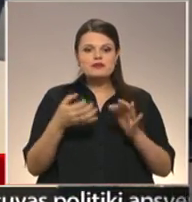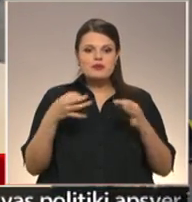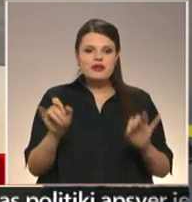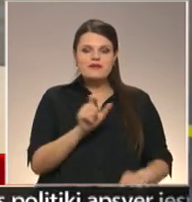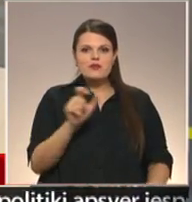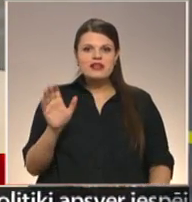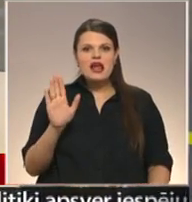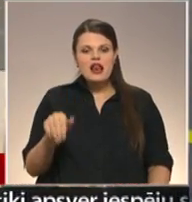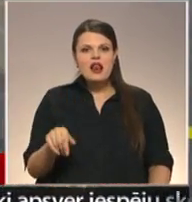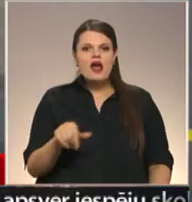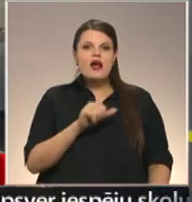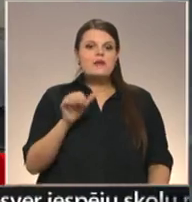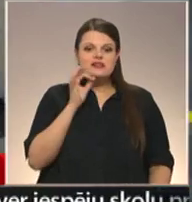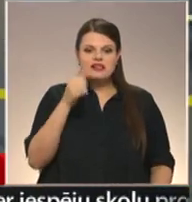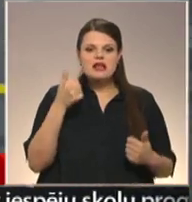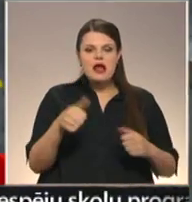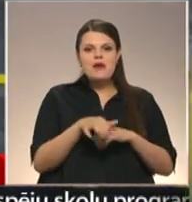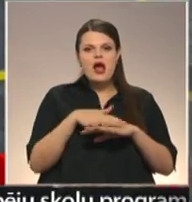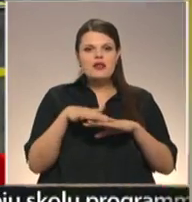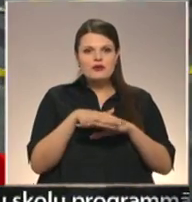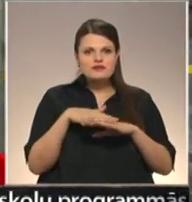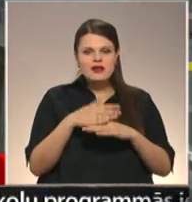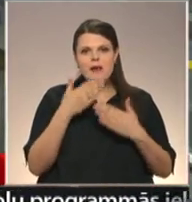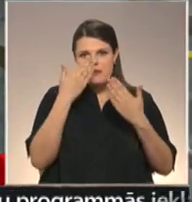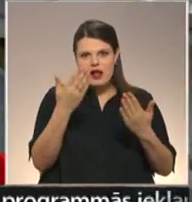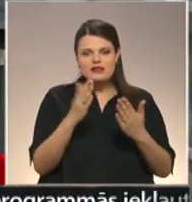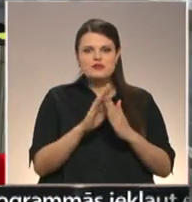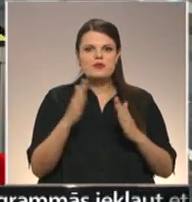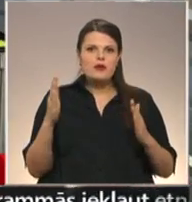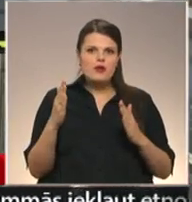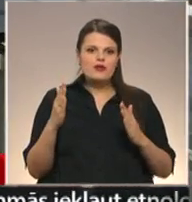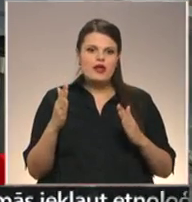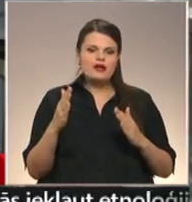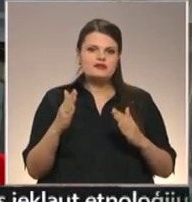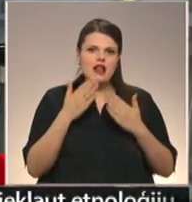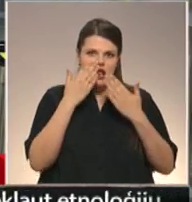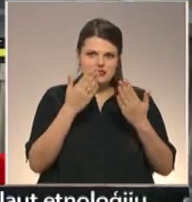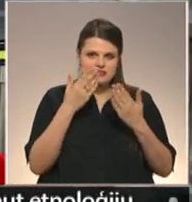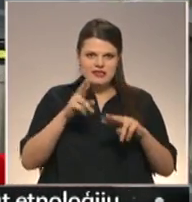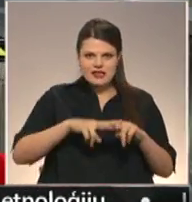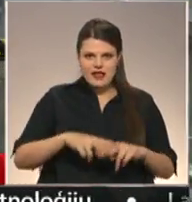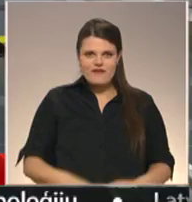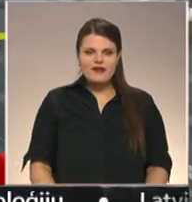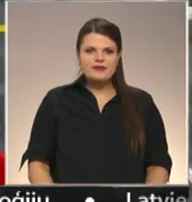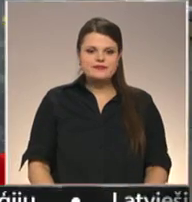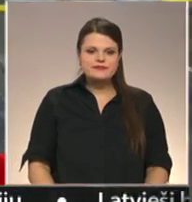brīvu brīdi, lai, kā pats sacīja, labā atmosfērā palasītu bibliotekas lasītavā.